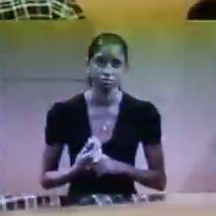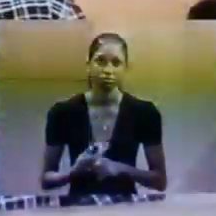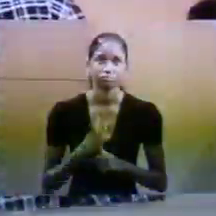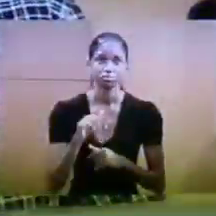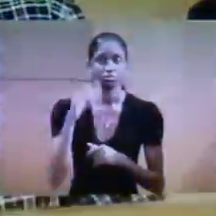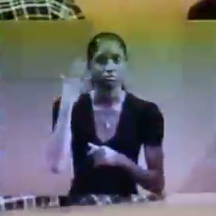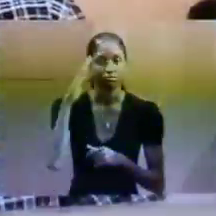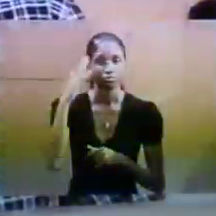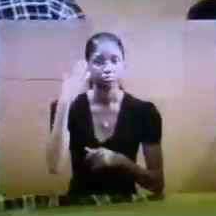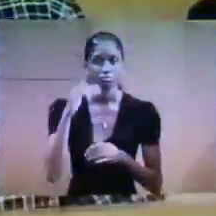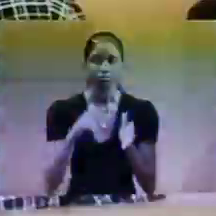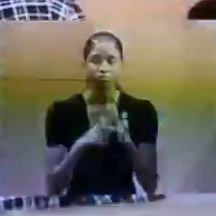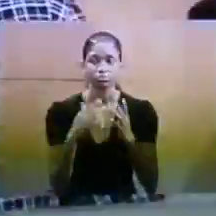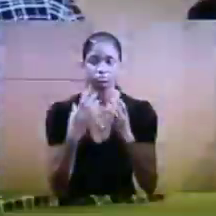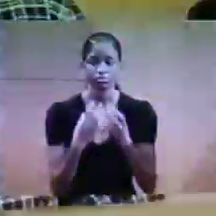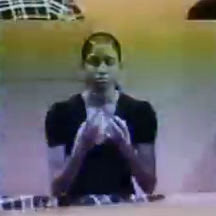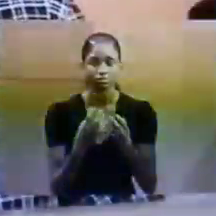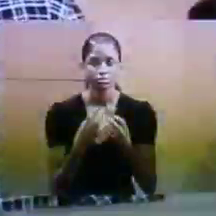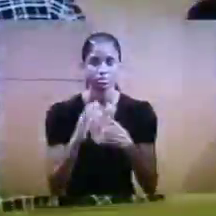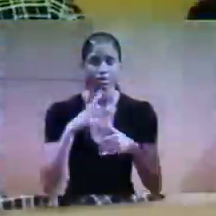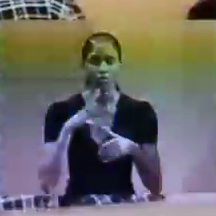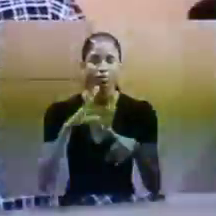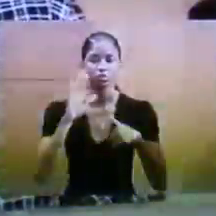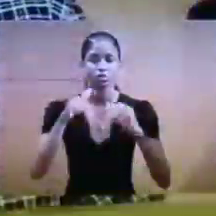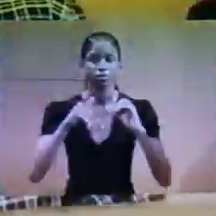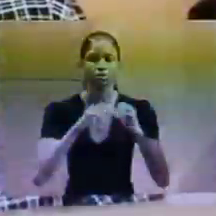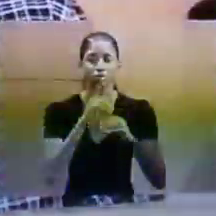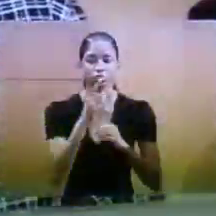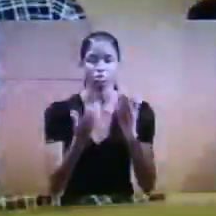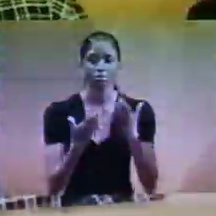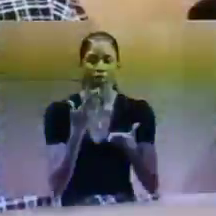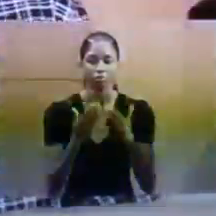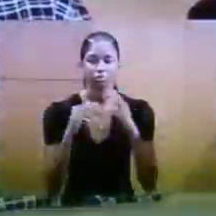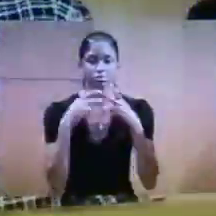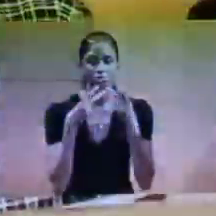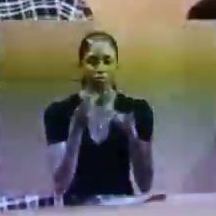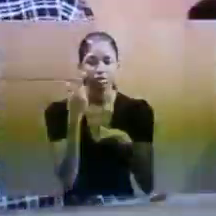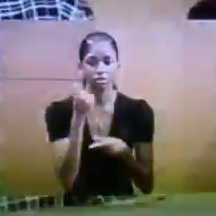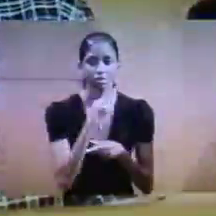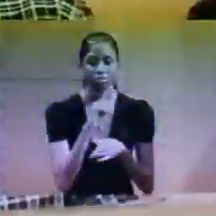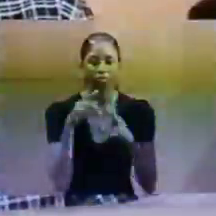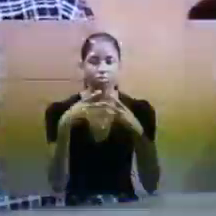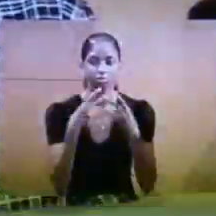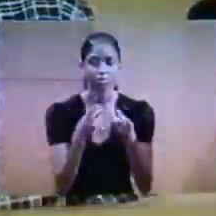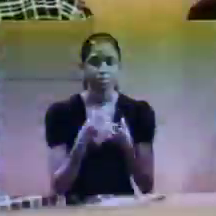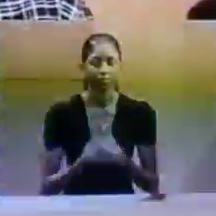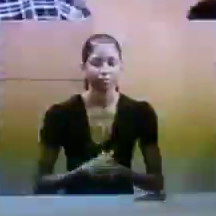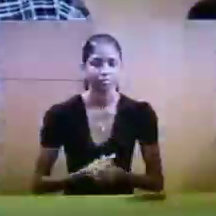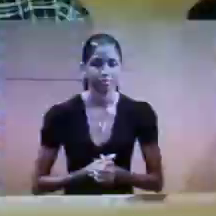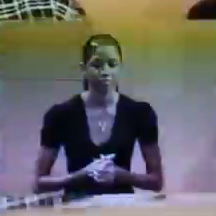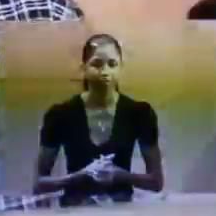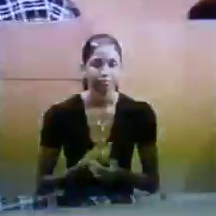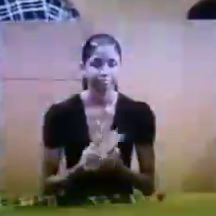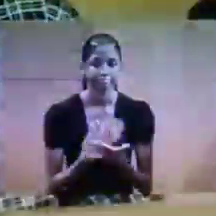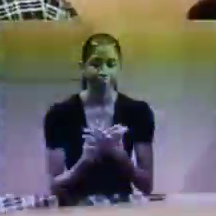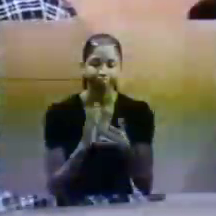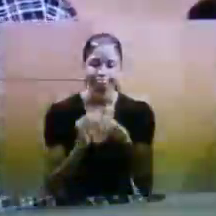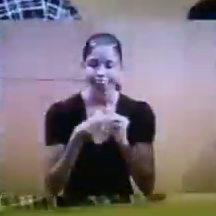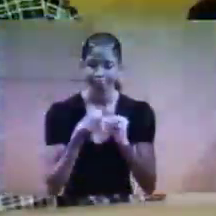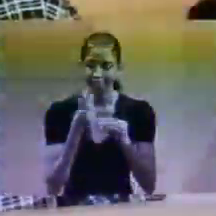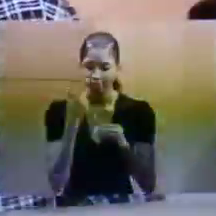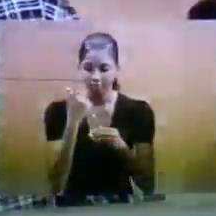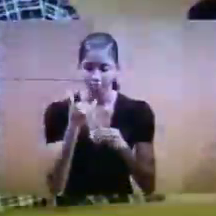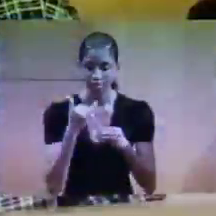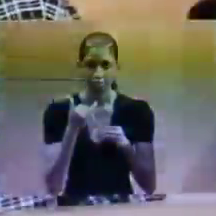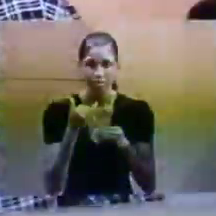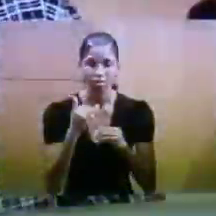lorsqu'on veut contester, il y a 60 jours par rapport à la publication, si ce n'est pas publié, je ne sais pas d'ailleurs si ça devient exécutoire, parce que pour que ça soit publié, pour que ça